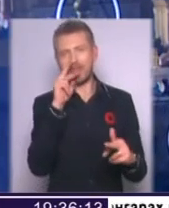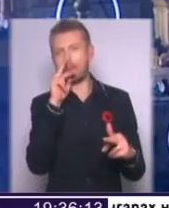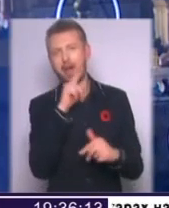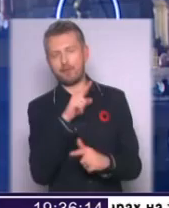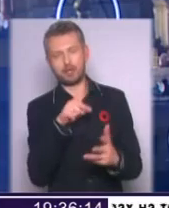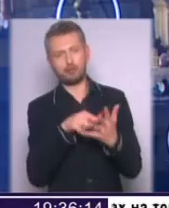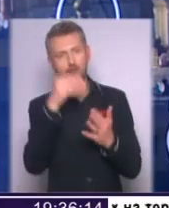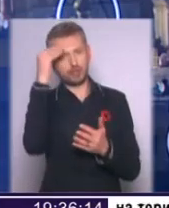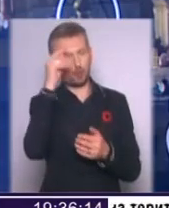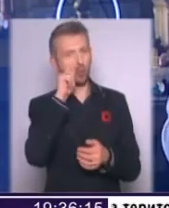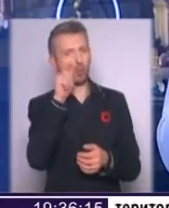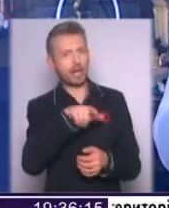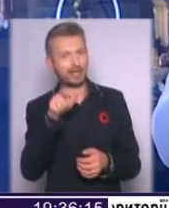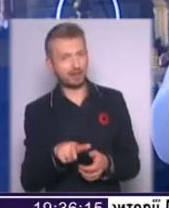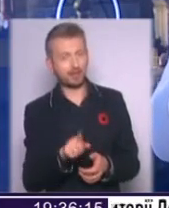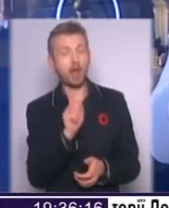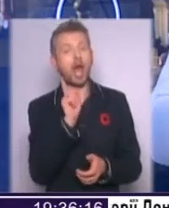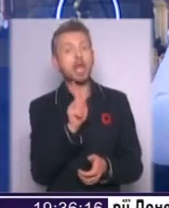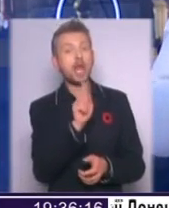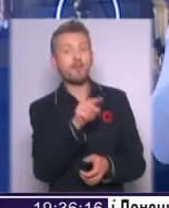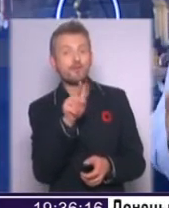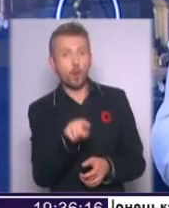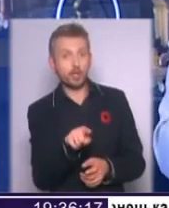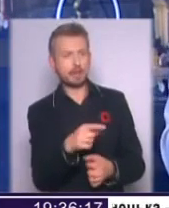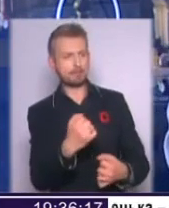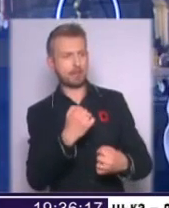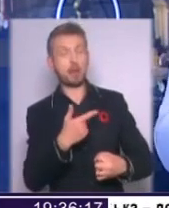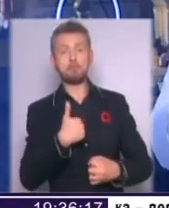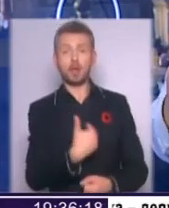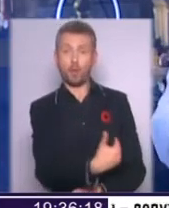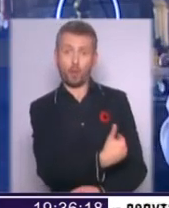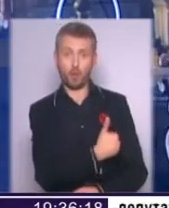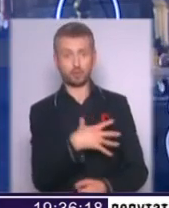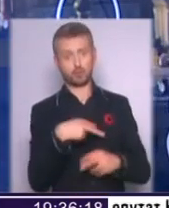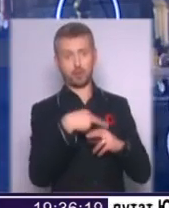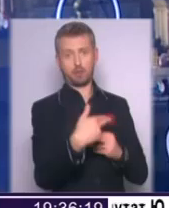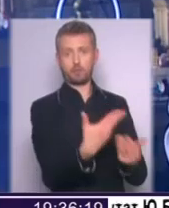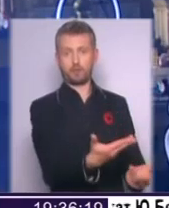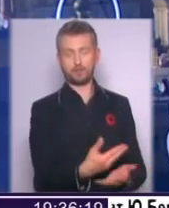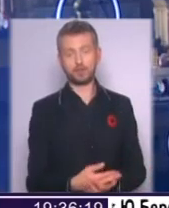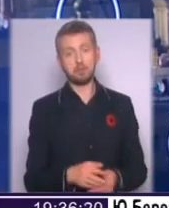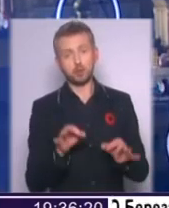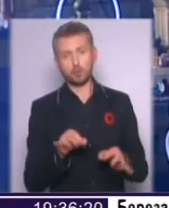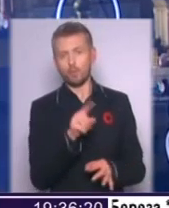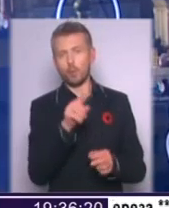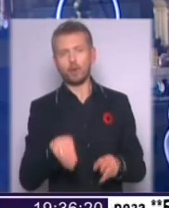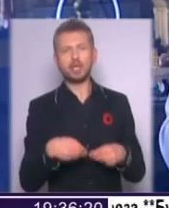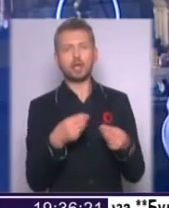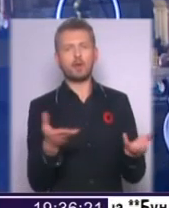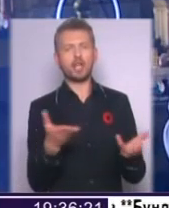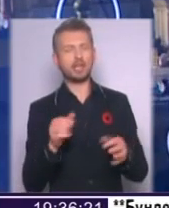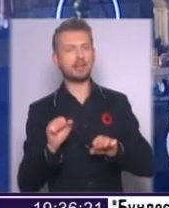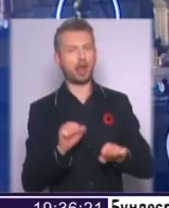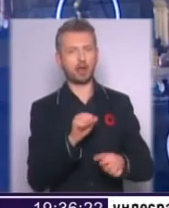зору українців. Але вони прикривалися тим, що ми хочемо такими стати. Ну і безумовно вони давали якийсь захист